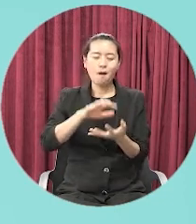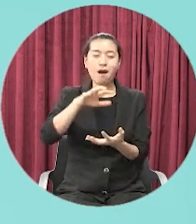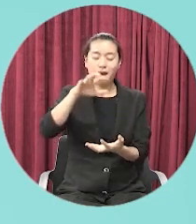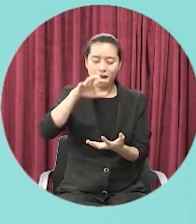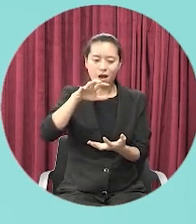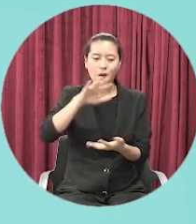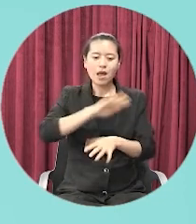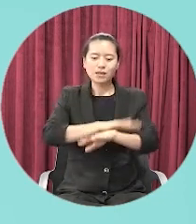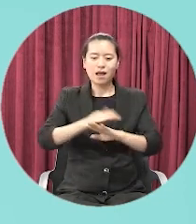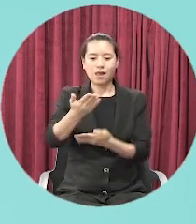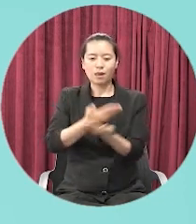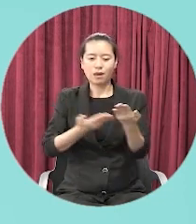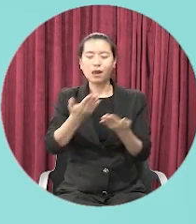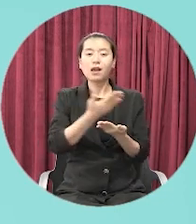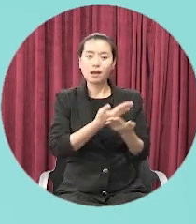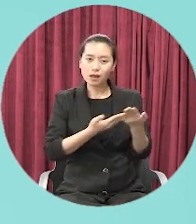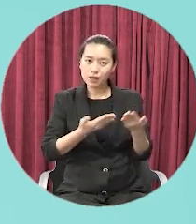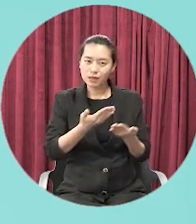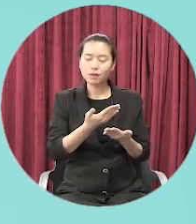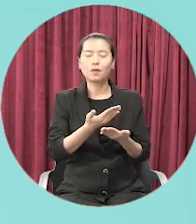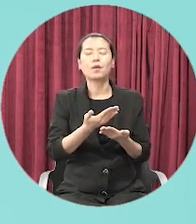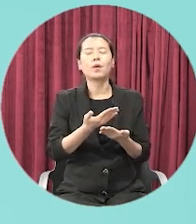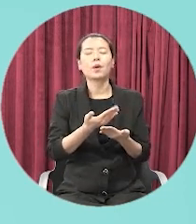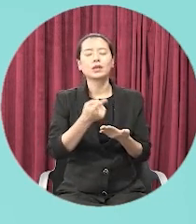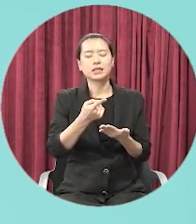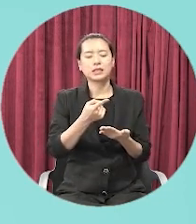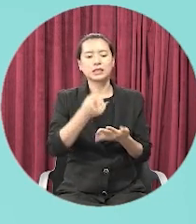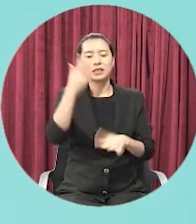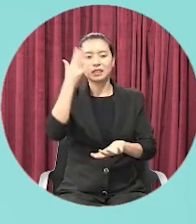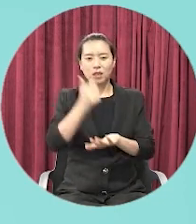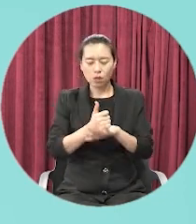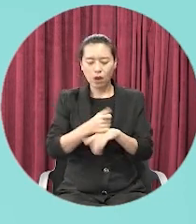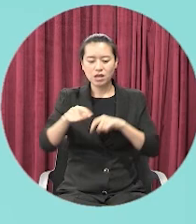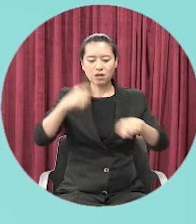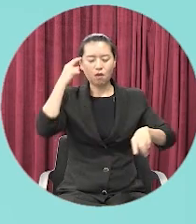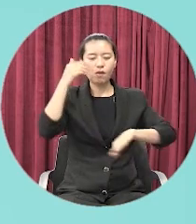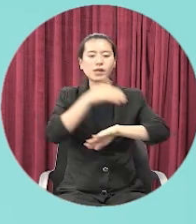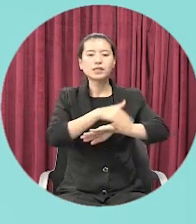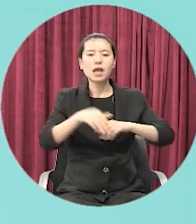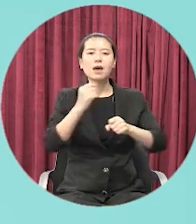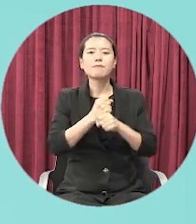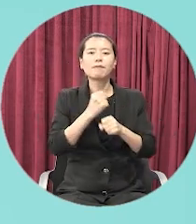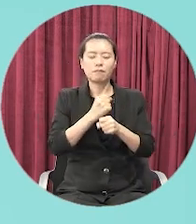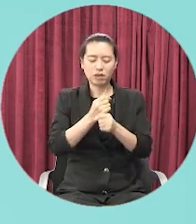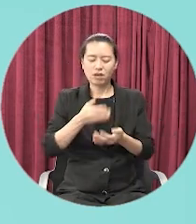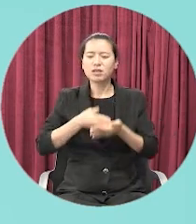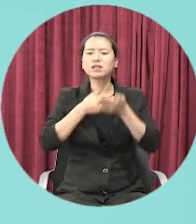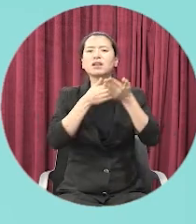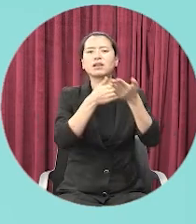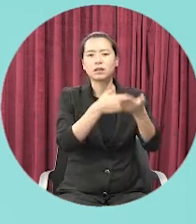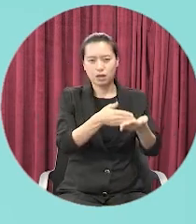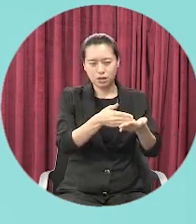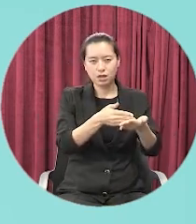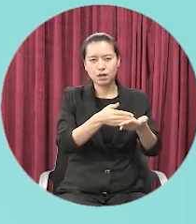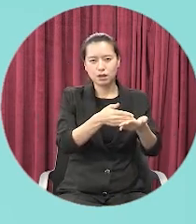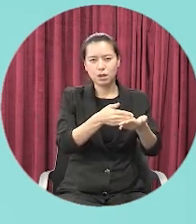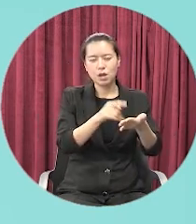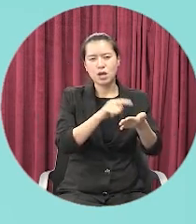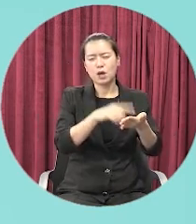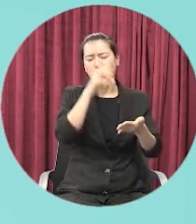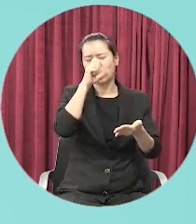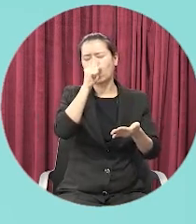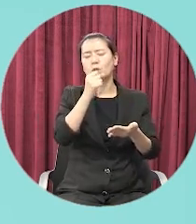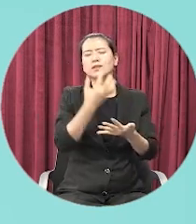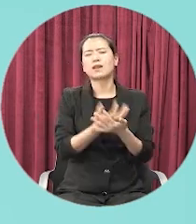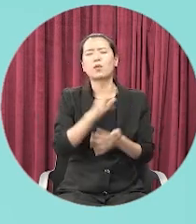결론을 잘 내리고 데이터를 추출해서 그런 것들을 정책 방향으로 또 연결할 수 있는 좋은 방법이 될 수 있을 거라고